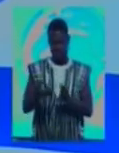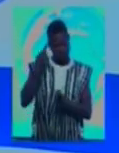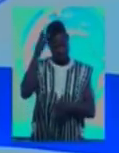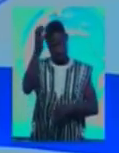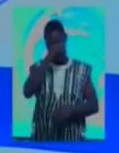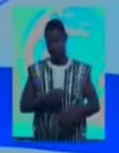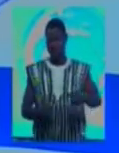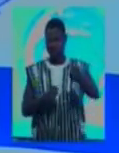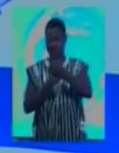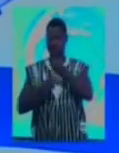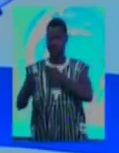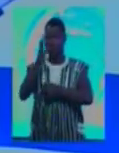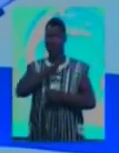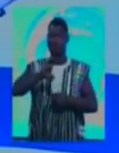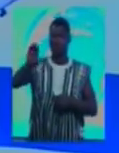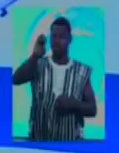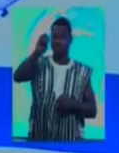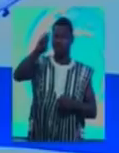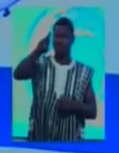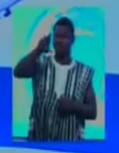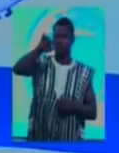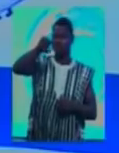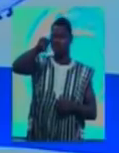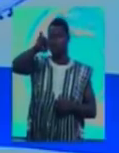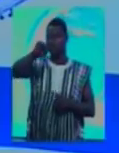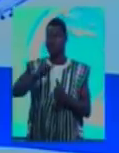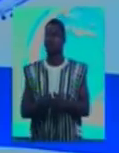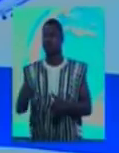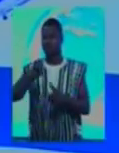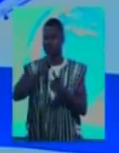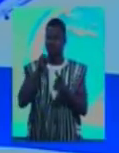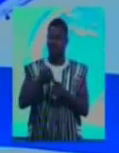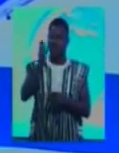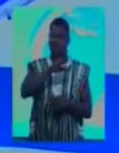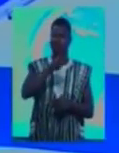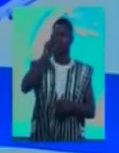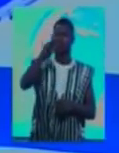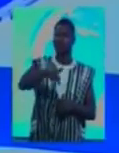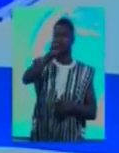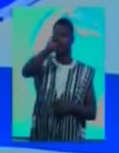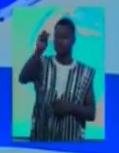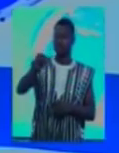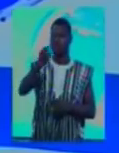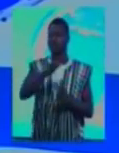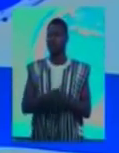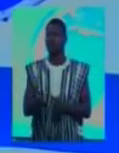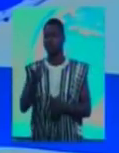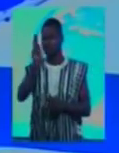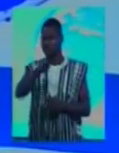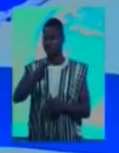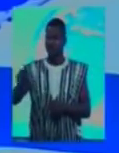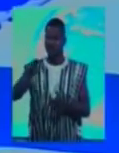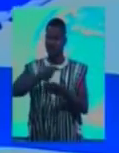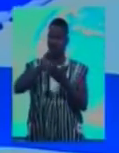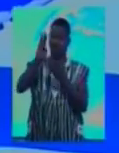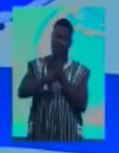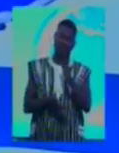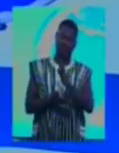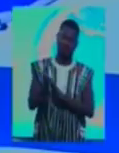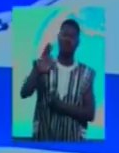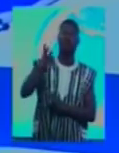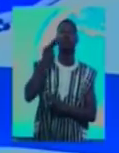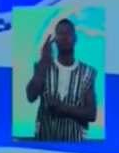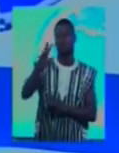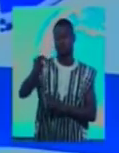les corridors entre le parc national de Pau et le ranch du gibier du Nzenga. Ce 22 novembre, le groupe était chez le ministre